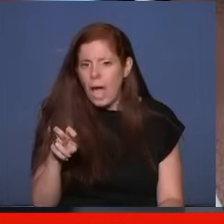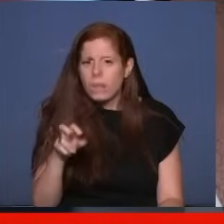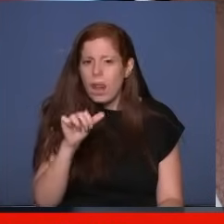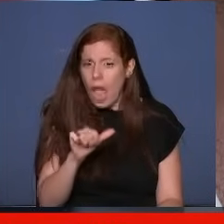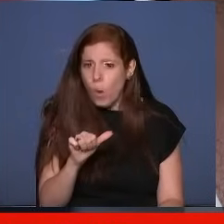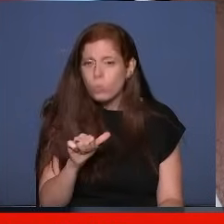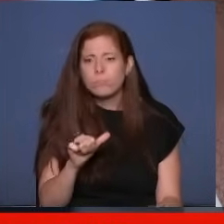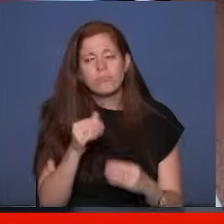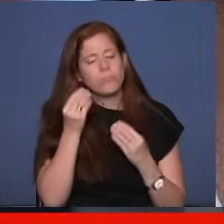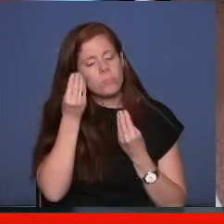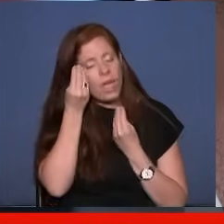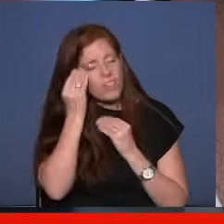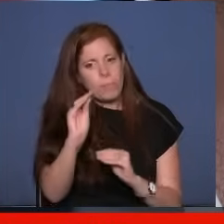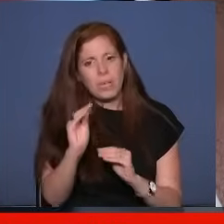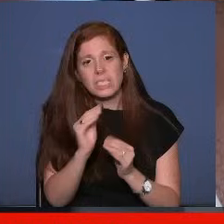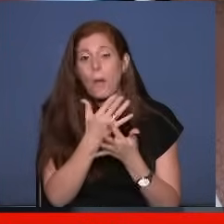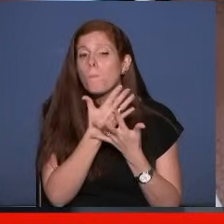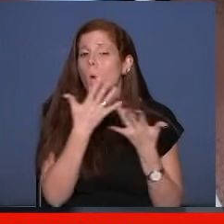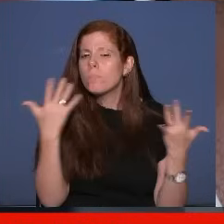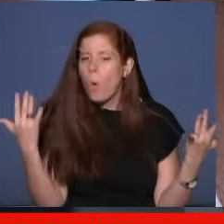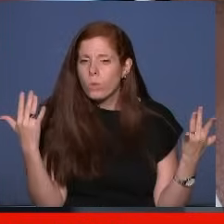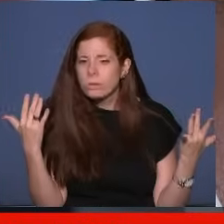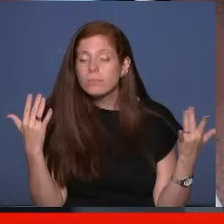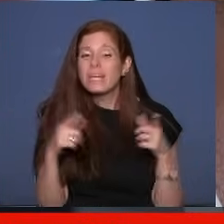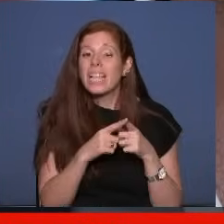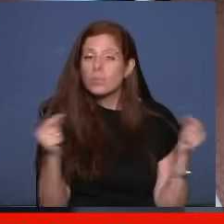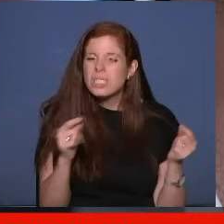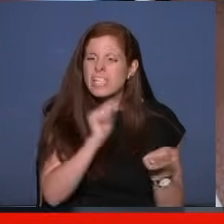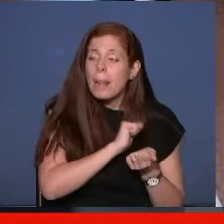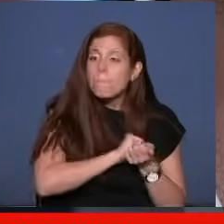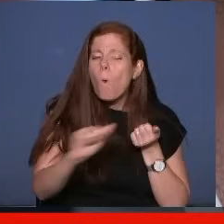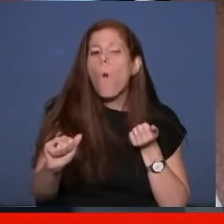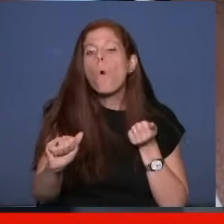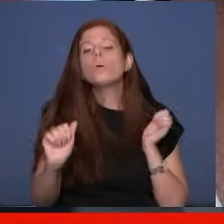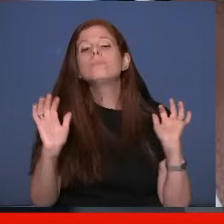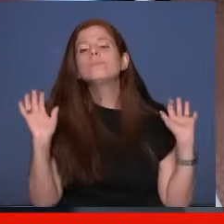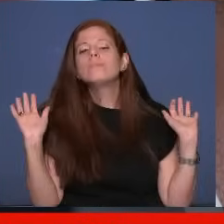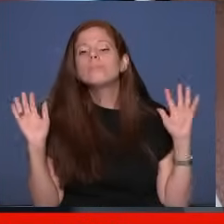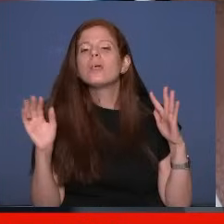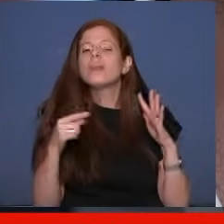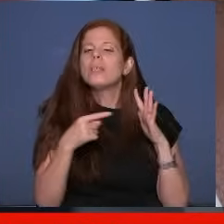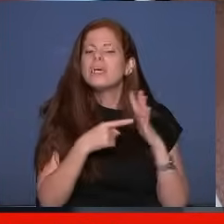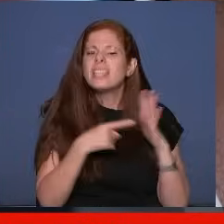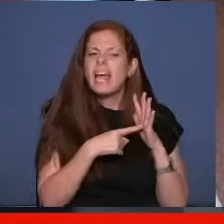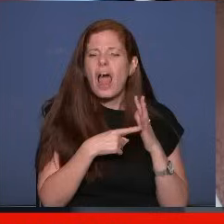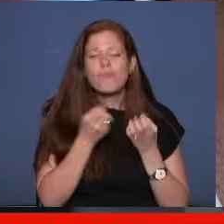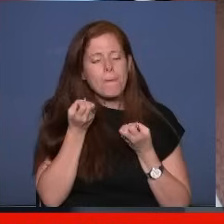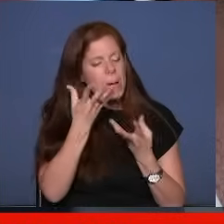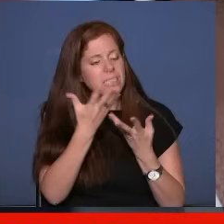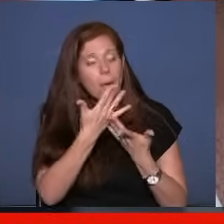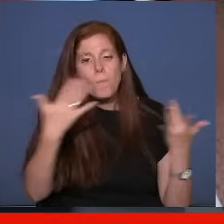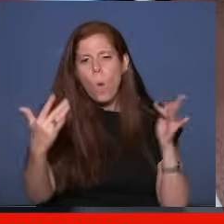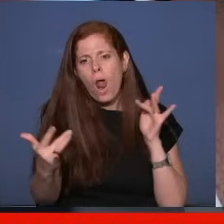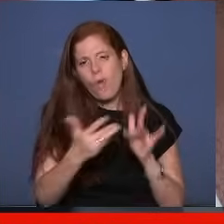אליהו העביר מסר מאוד ברור. את רצועת עזה צריך למחוק מהמפה כדי להעביר מסר מאוד